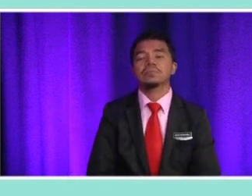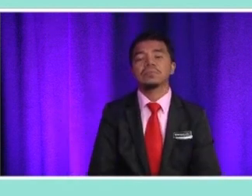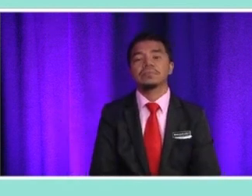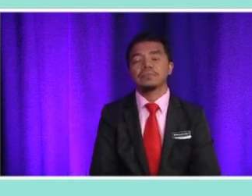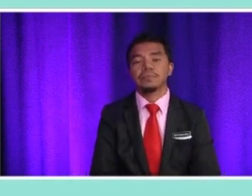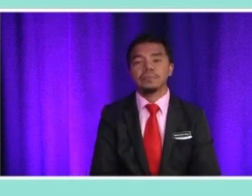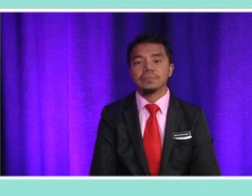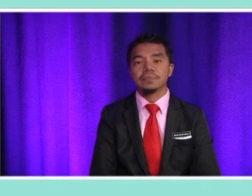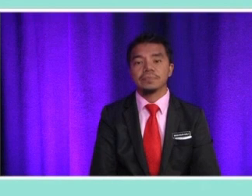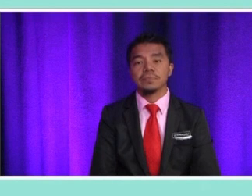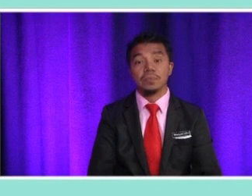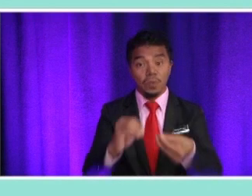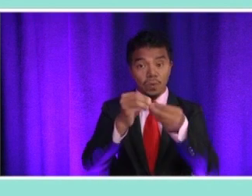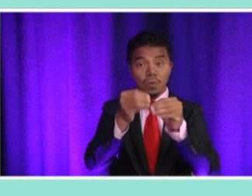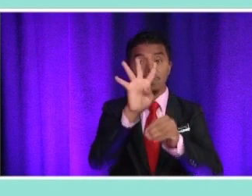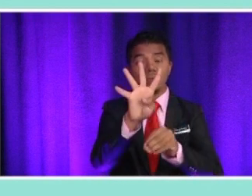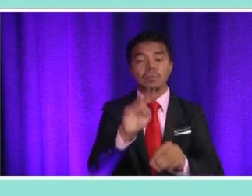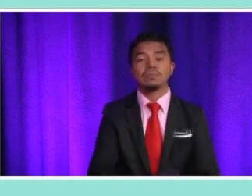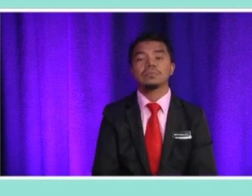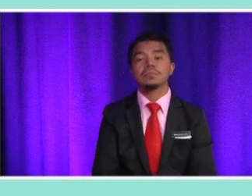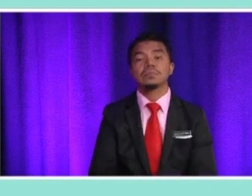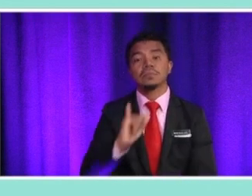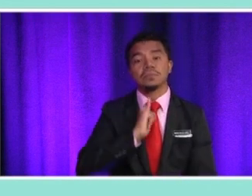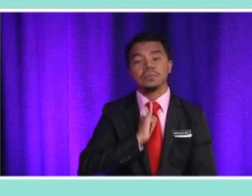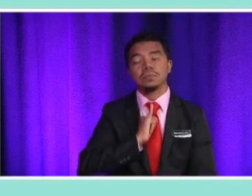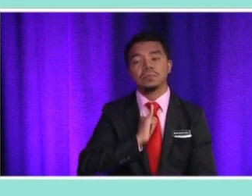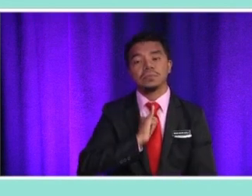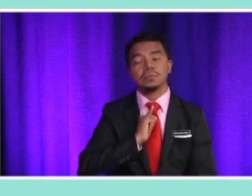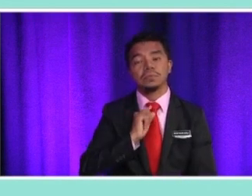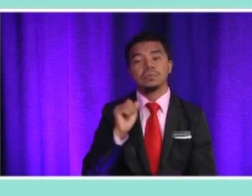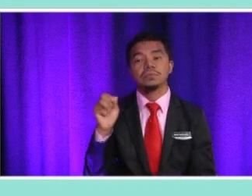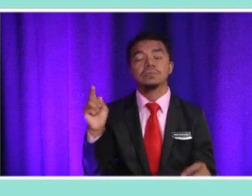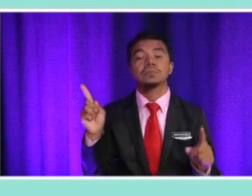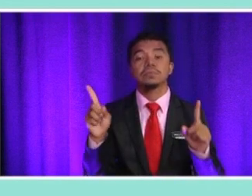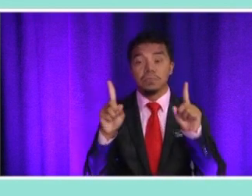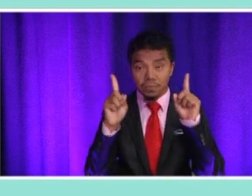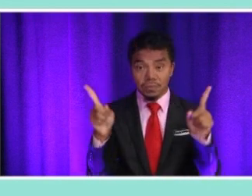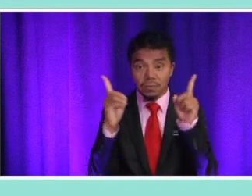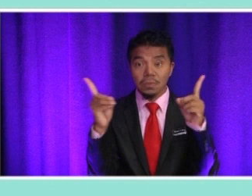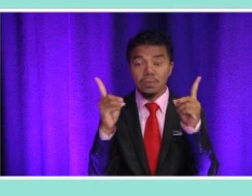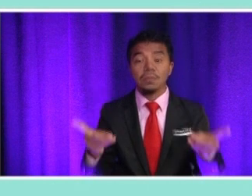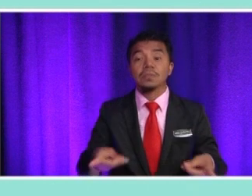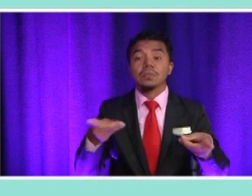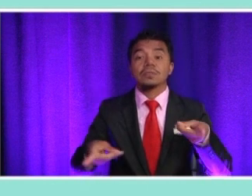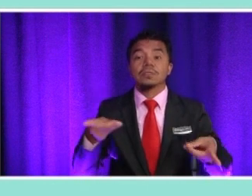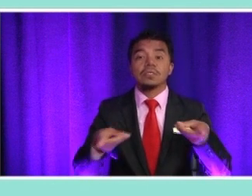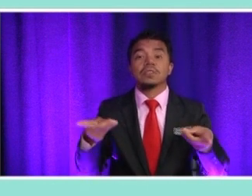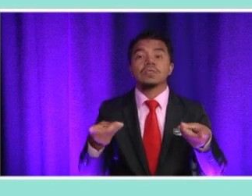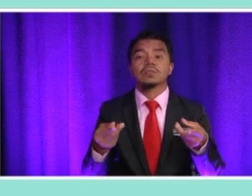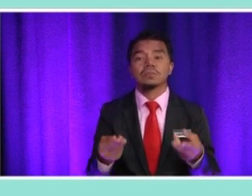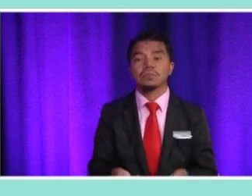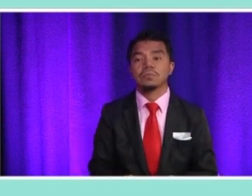ketiga, yang keempat, saya sedang berusaha menceburi bidang penerbangan dan saya yakin akan menyumbang kepada ekonomi